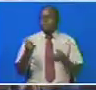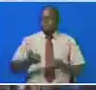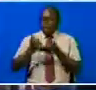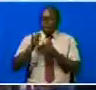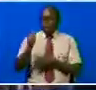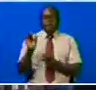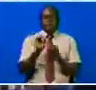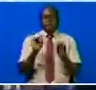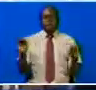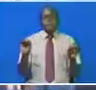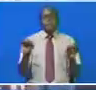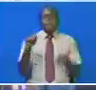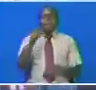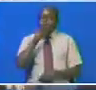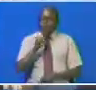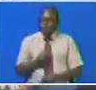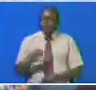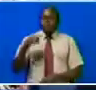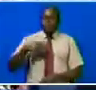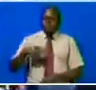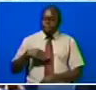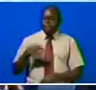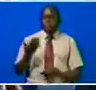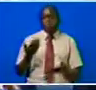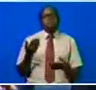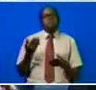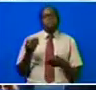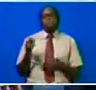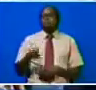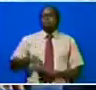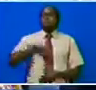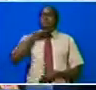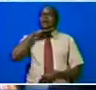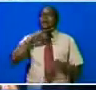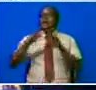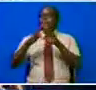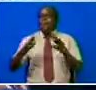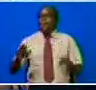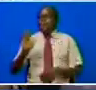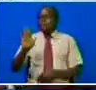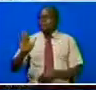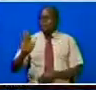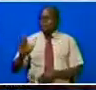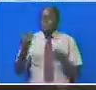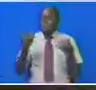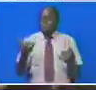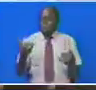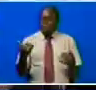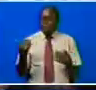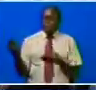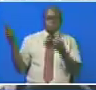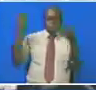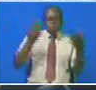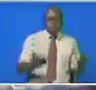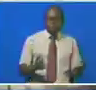kujisaidia. Wakongwe hata wakongwe wengine hawajatoka huko, wanakufia kwa manyumba hovyo hovyo. Okay. Sasa tukaletwa